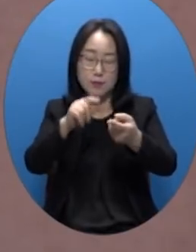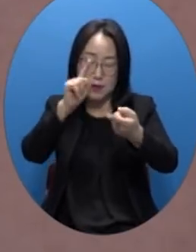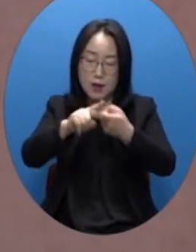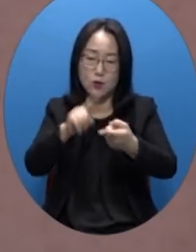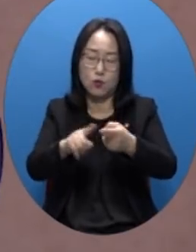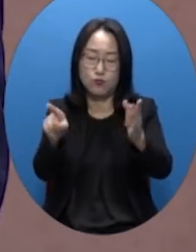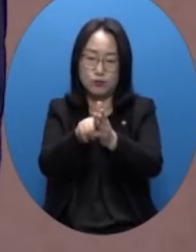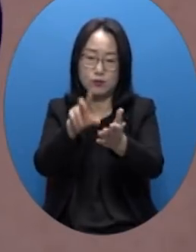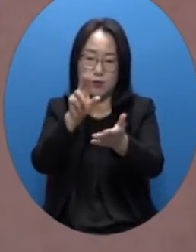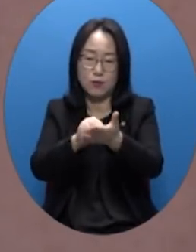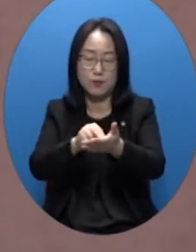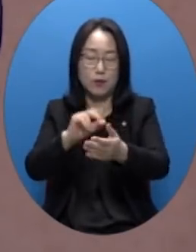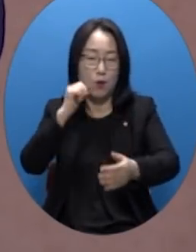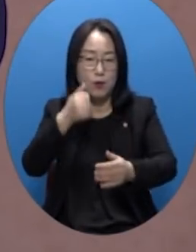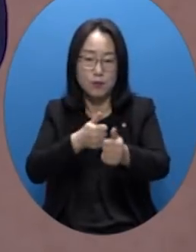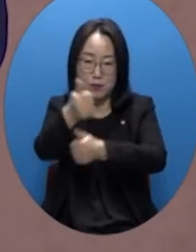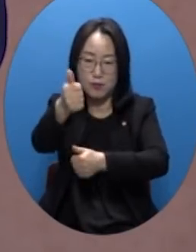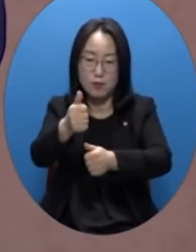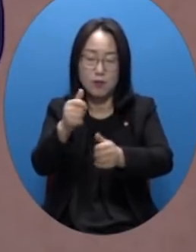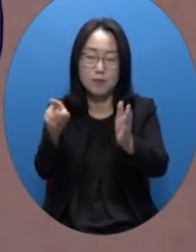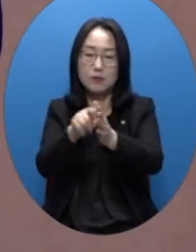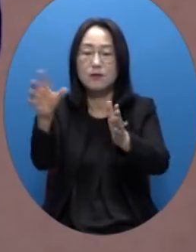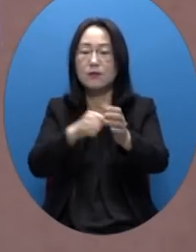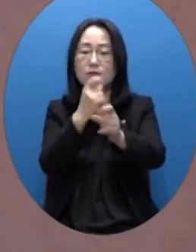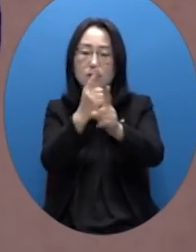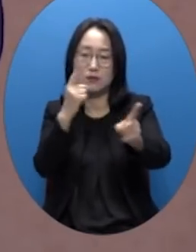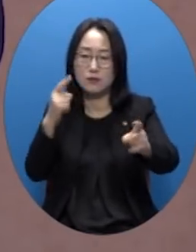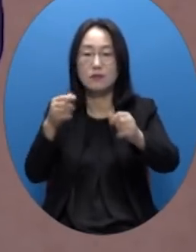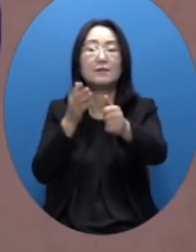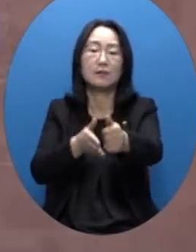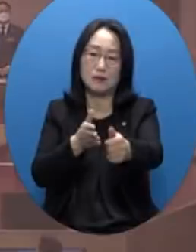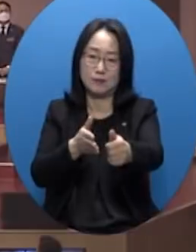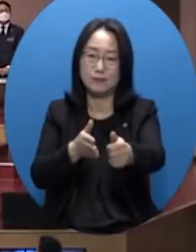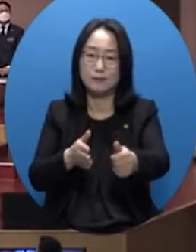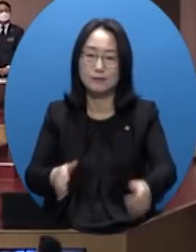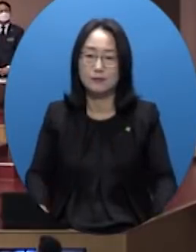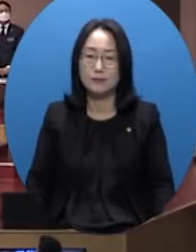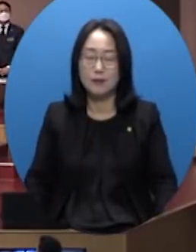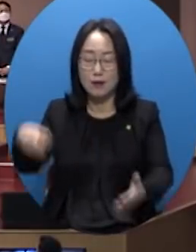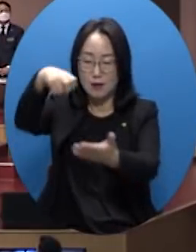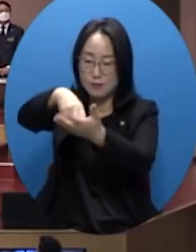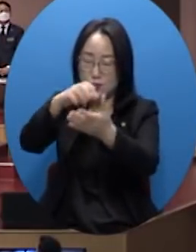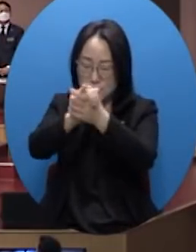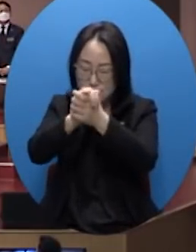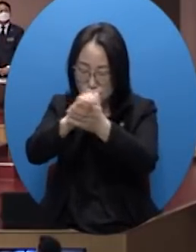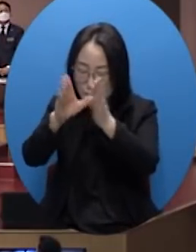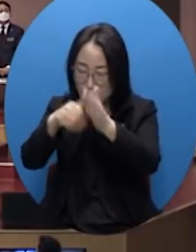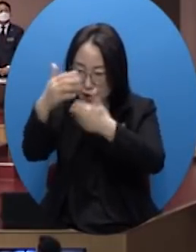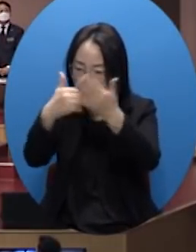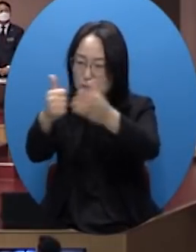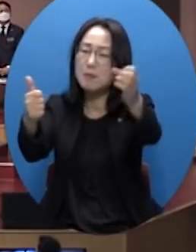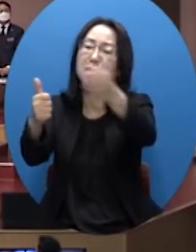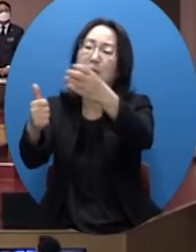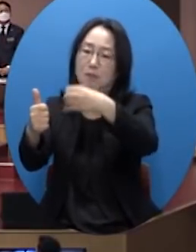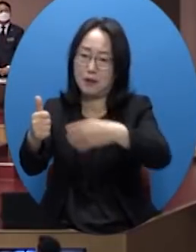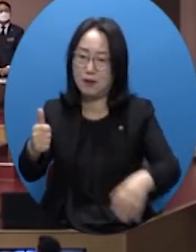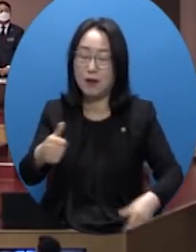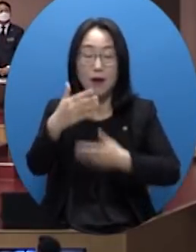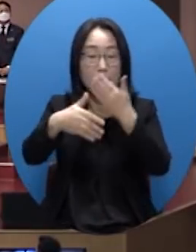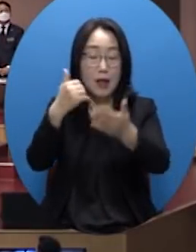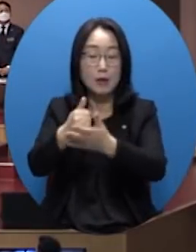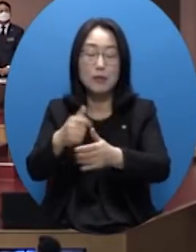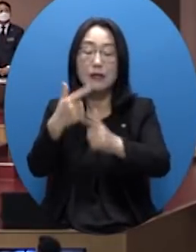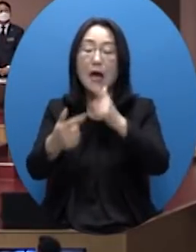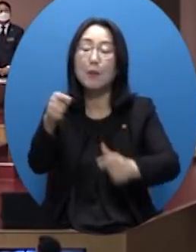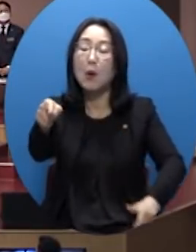이겨내고 믿음으로 승리하는 삶을 살아야 할 것입니다 엎드려 기도할 때 응답이 나왔습니다 하나님께서 한